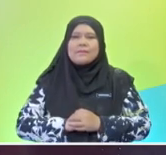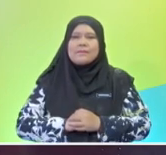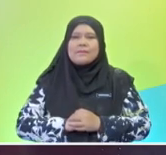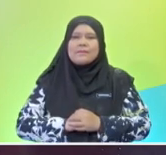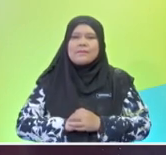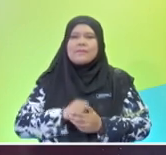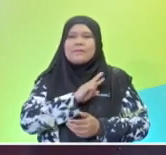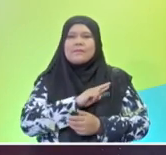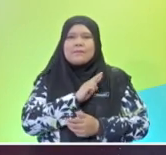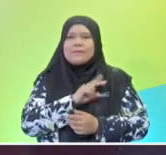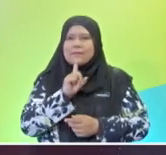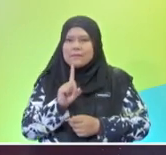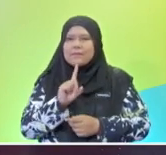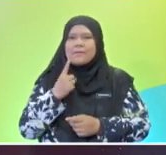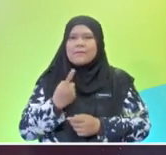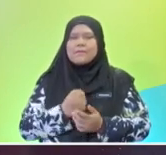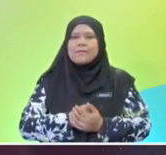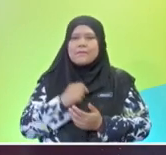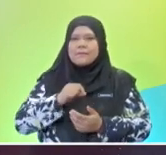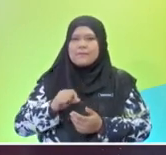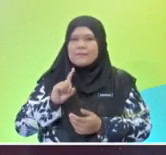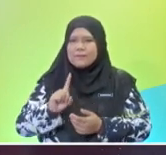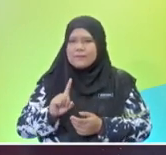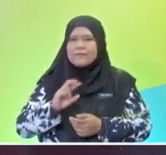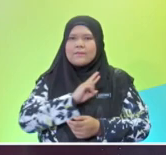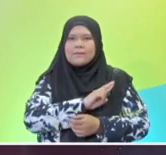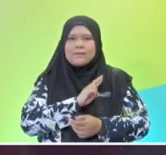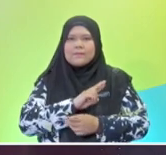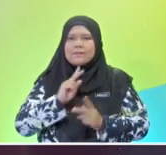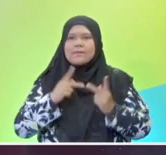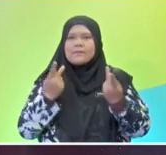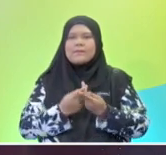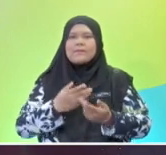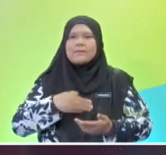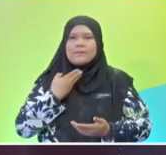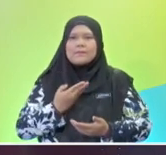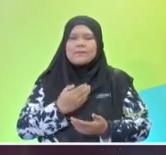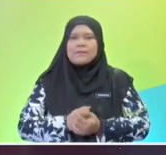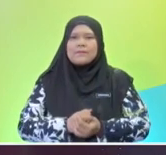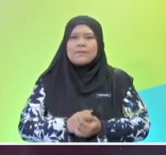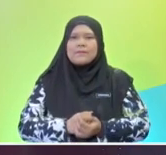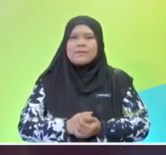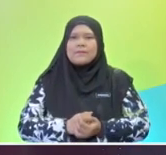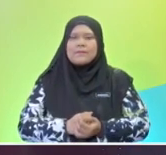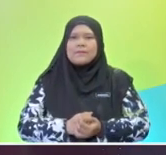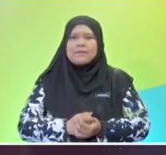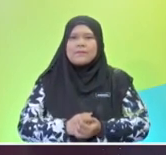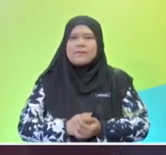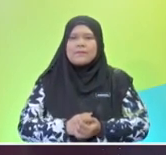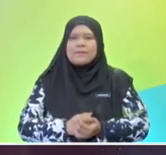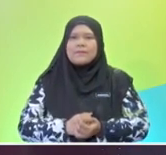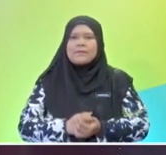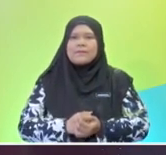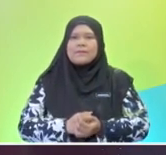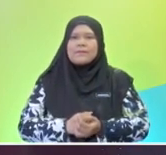ciri-ciri. Tuliskan satu ciri dah cukup. Saya tuliskan satu ciri-ciri keluarga bahagia. Bertolak ansur cikgu. Boleh bertolak